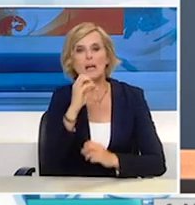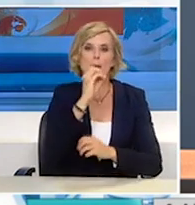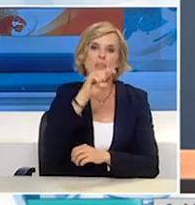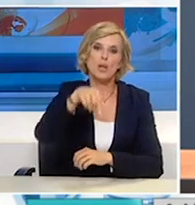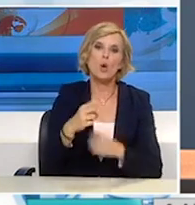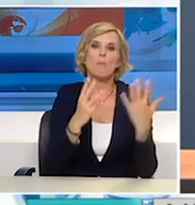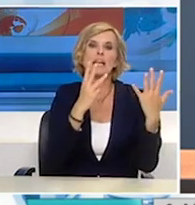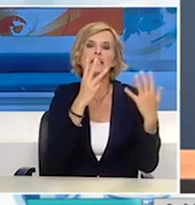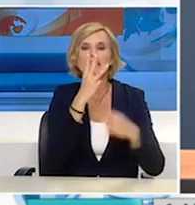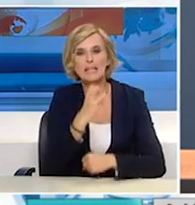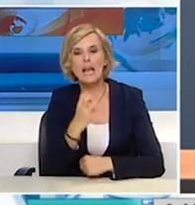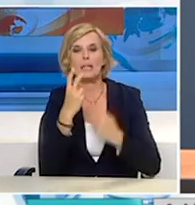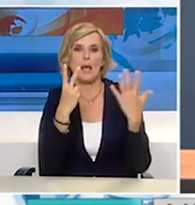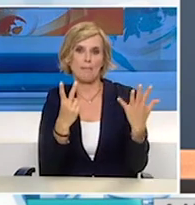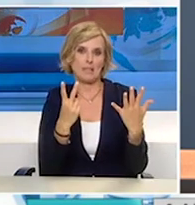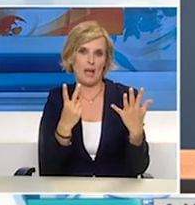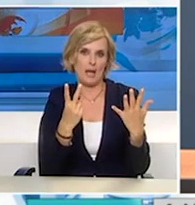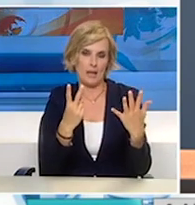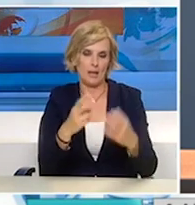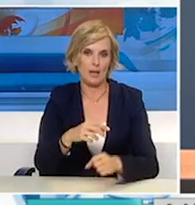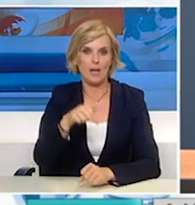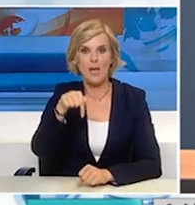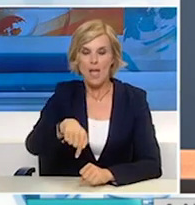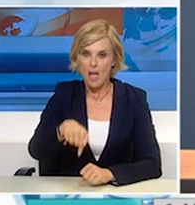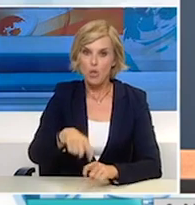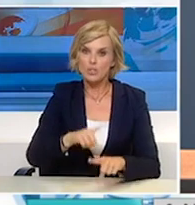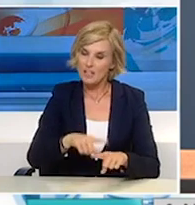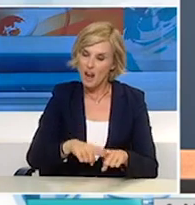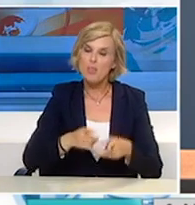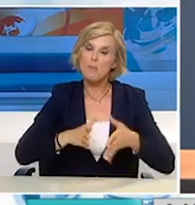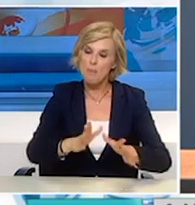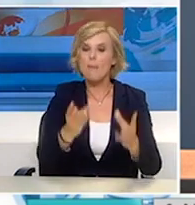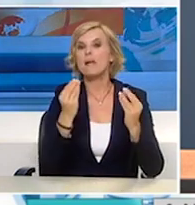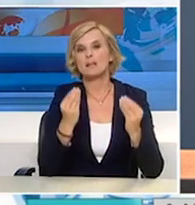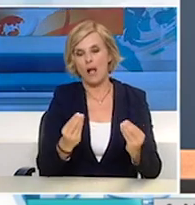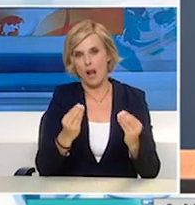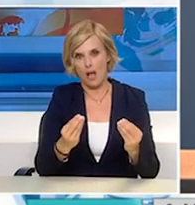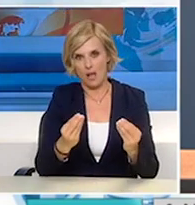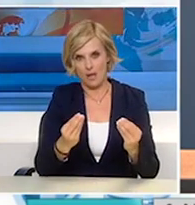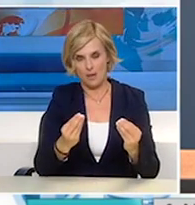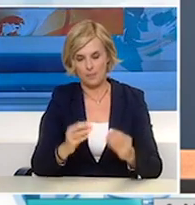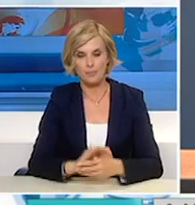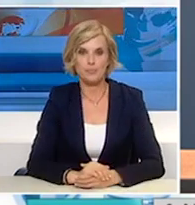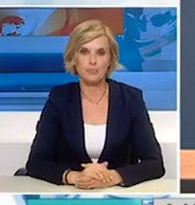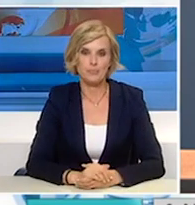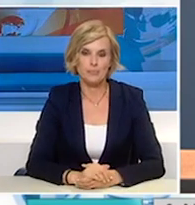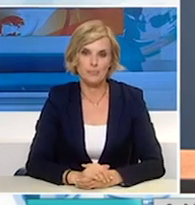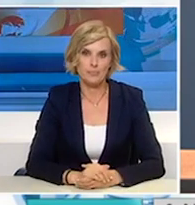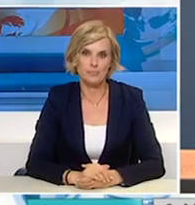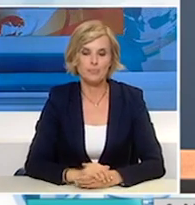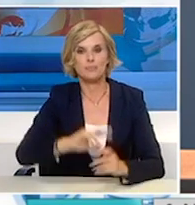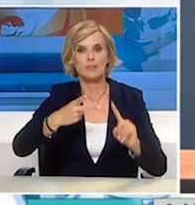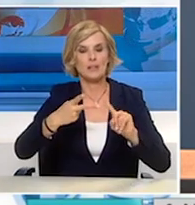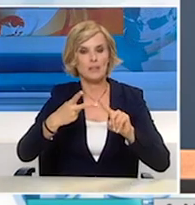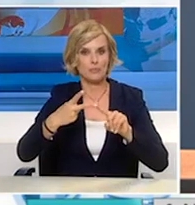0,4-0,37, με μαθηματική ακρίβεια 98% ότι είναι κάτω από το 1. Άρα τα μαθηματικά μας πάνε καλά.